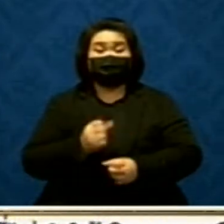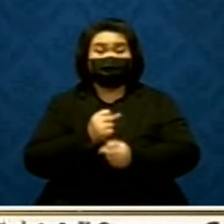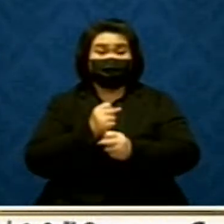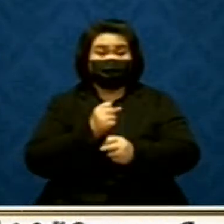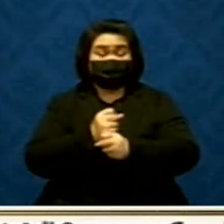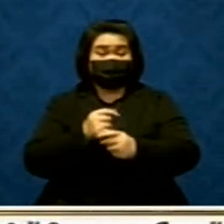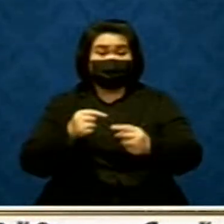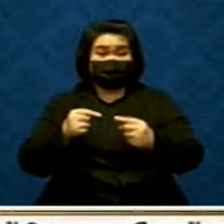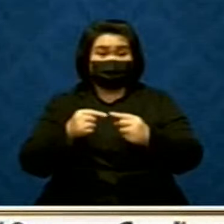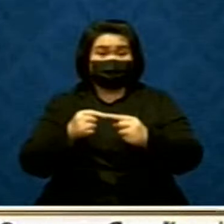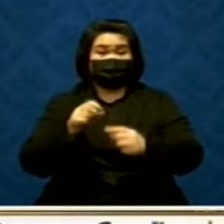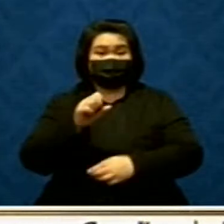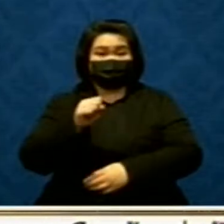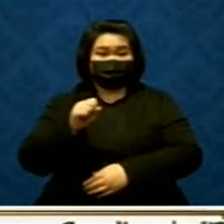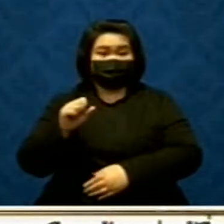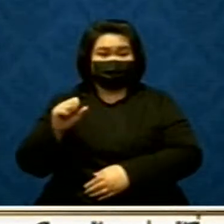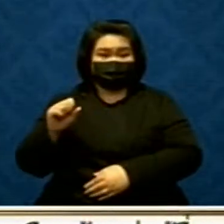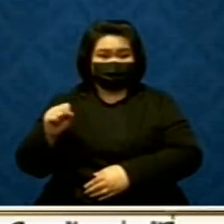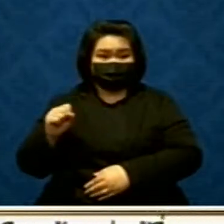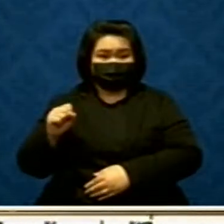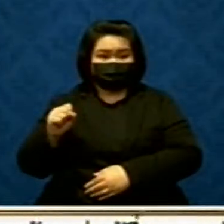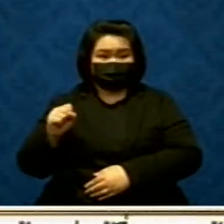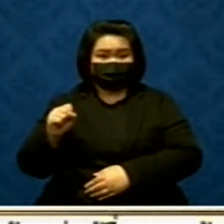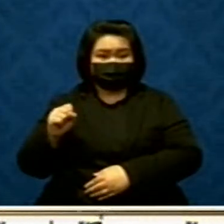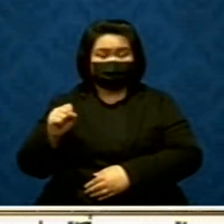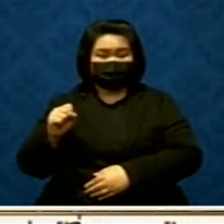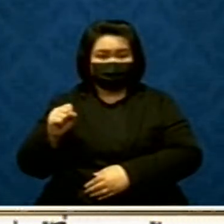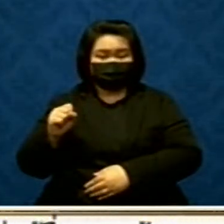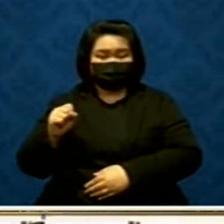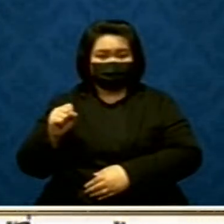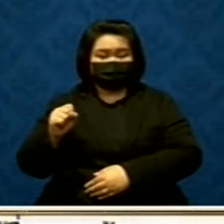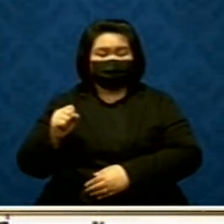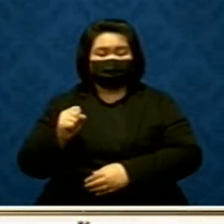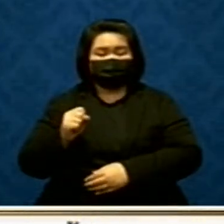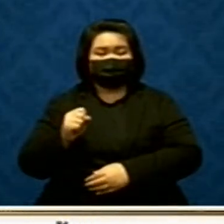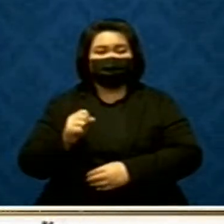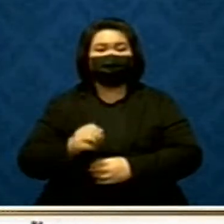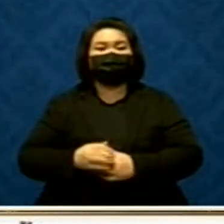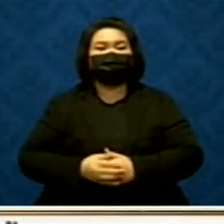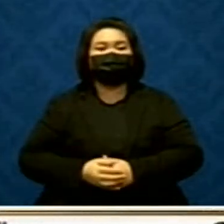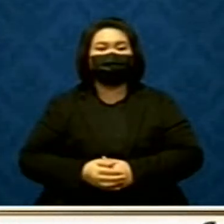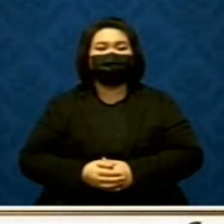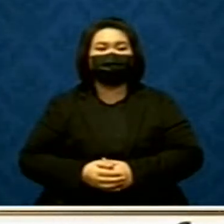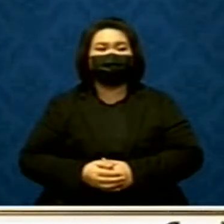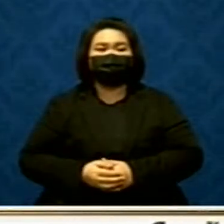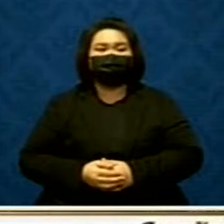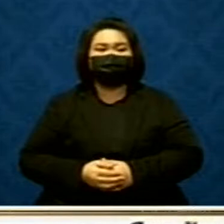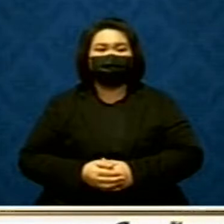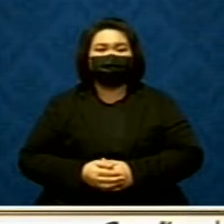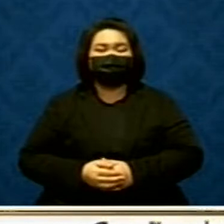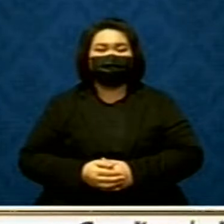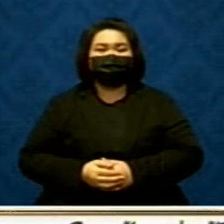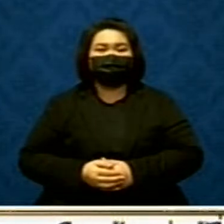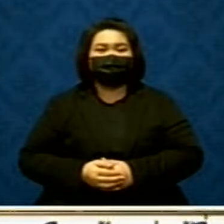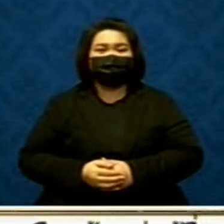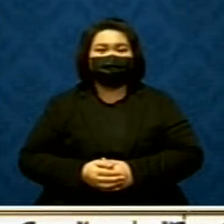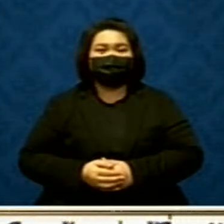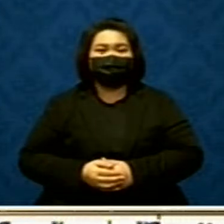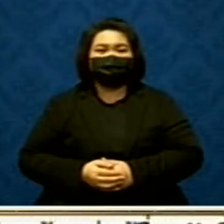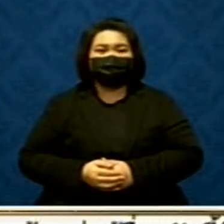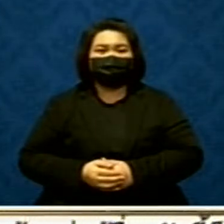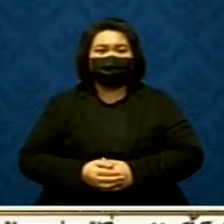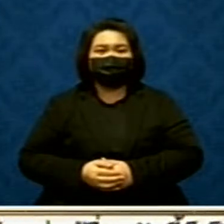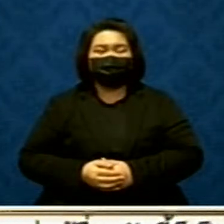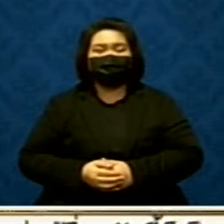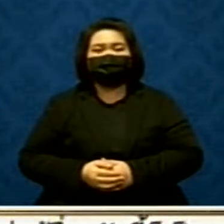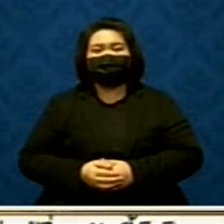กสภาผู้แทนราษฎรระบบบัญชีรายชื่อพรรคภูมิใจ